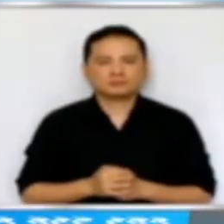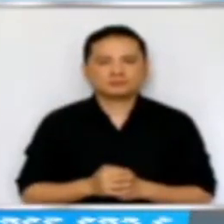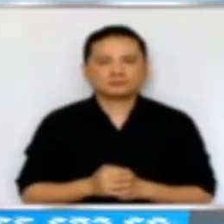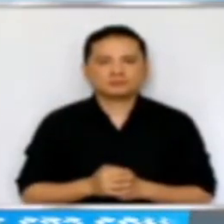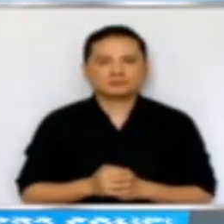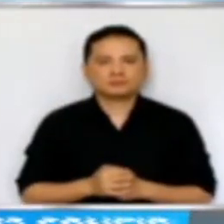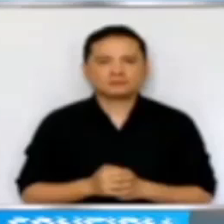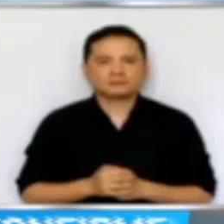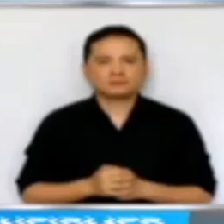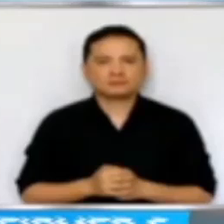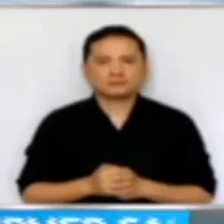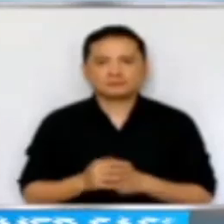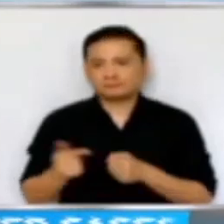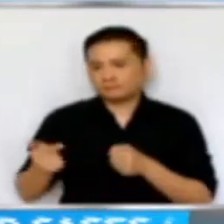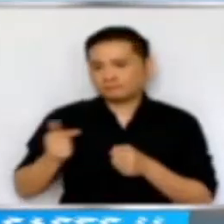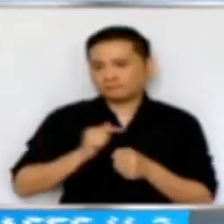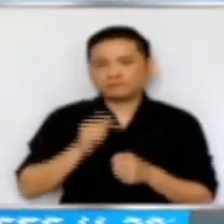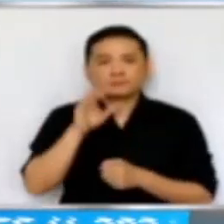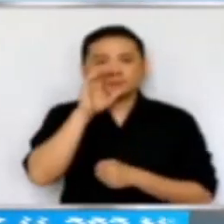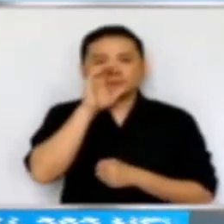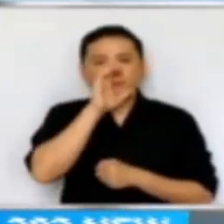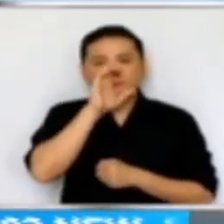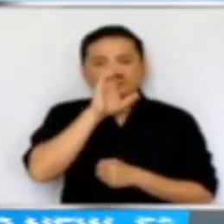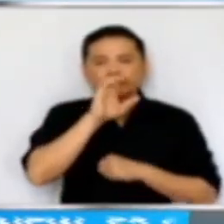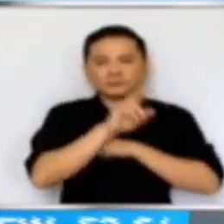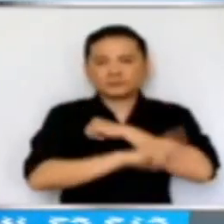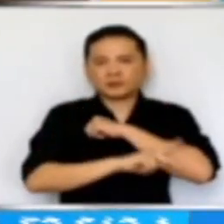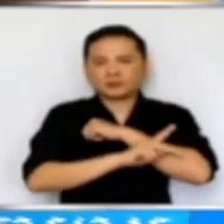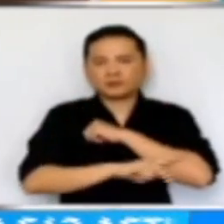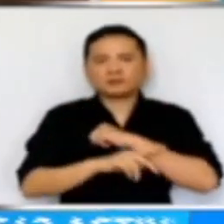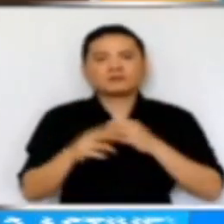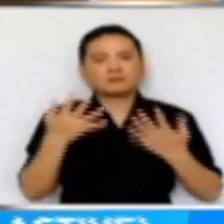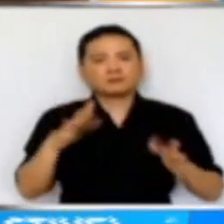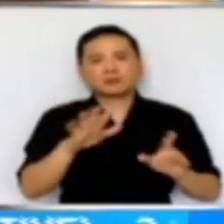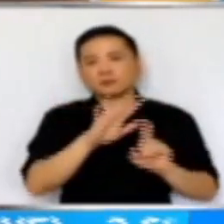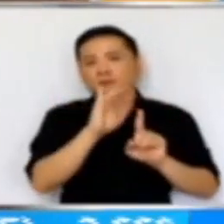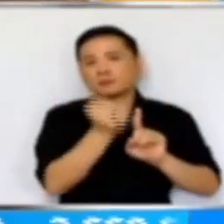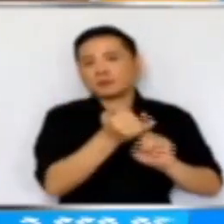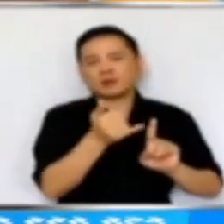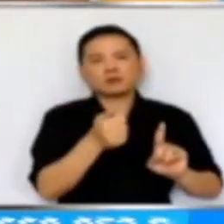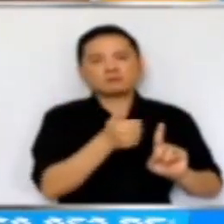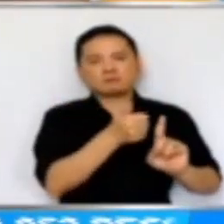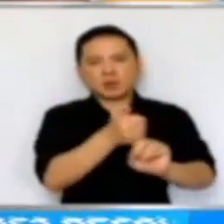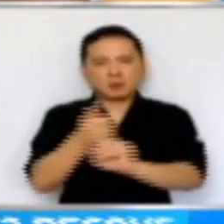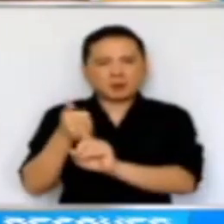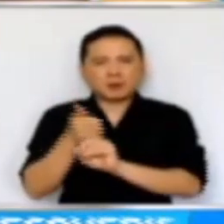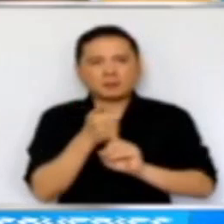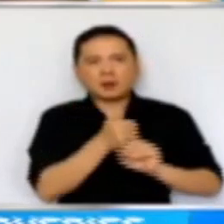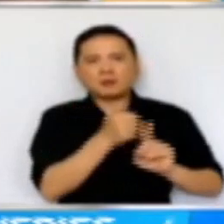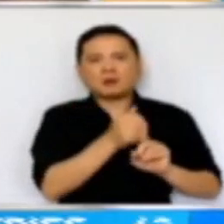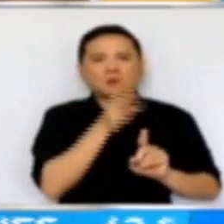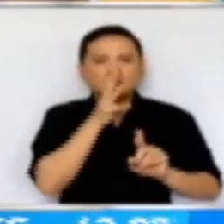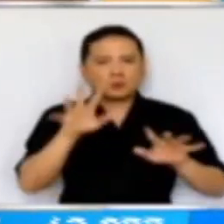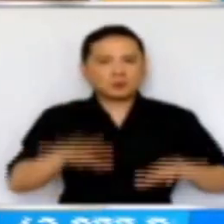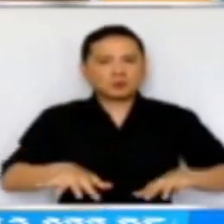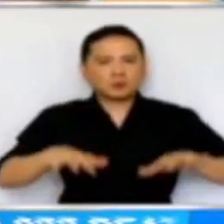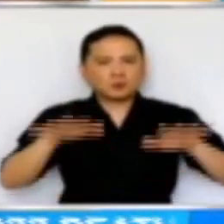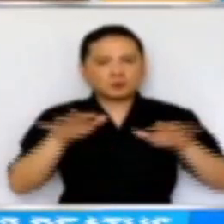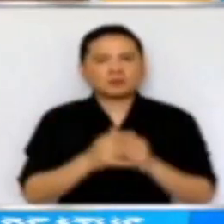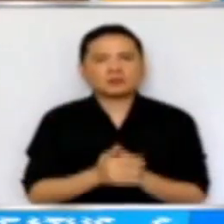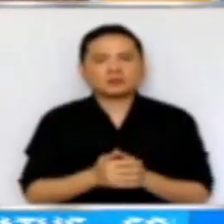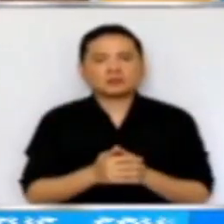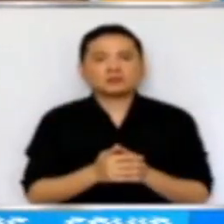Sa Sogod, Cebu Province, binaha ang ilang barangay. Sa barangay poblasyon, lumikas ang nasa 200 residente at nakisilong sa isang